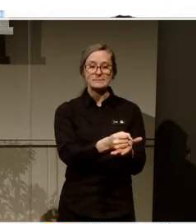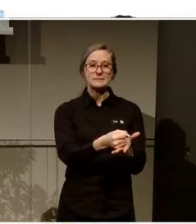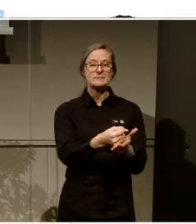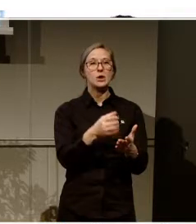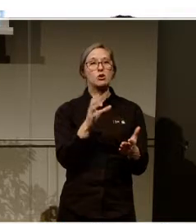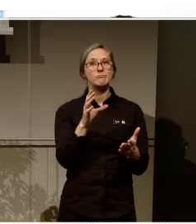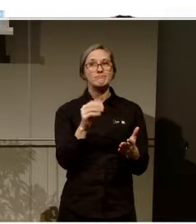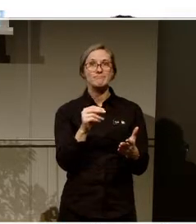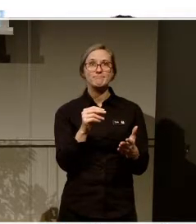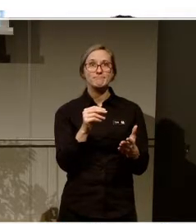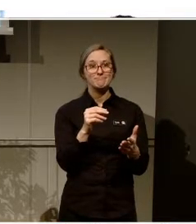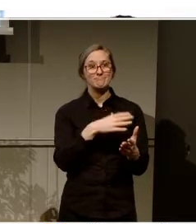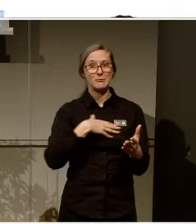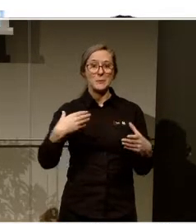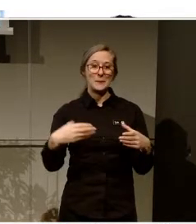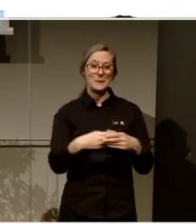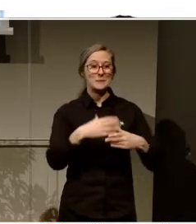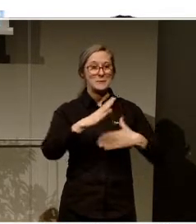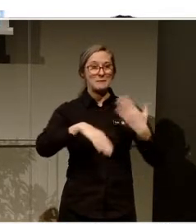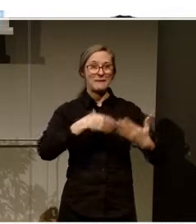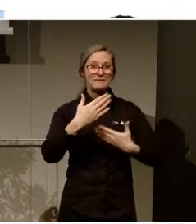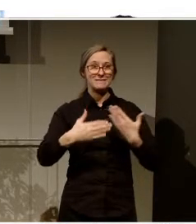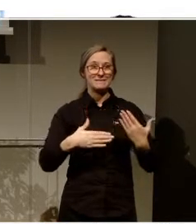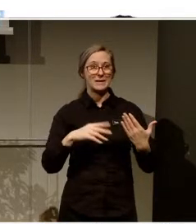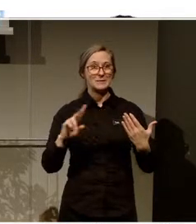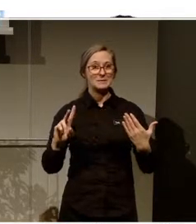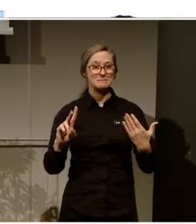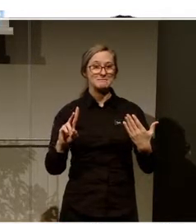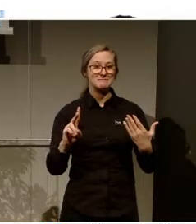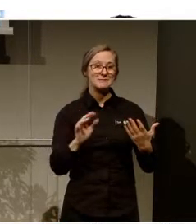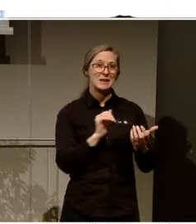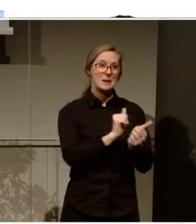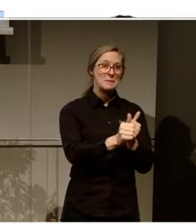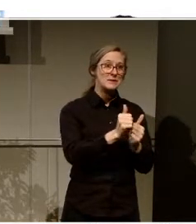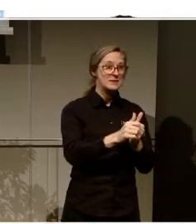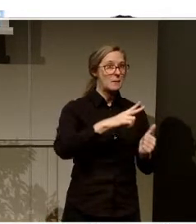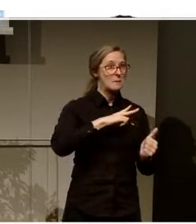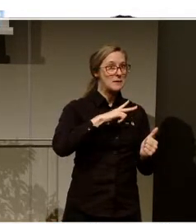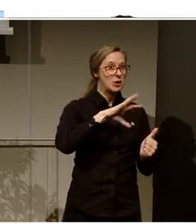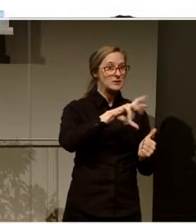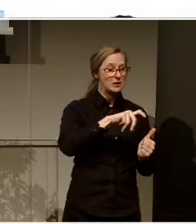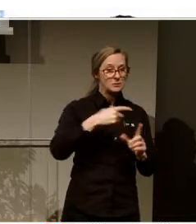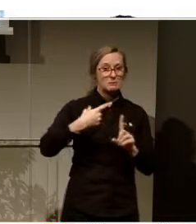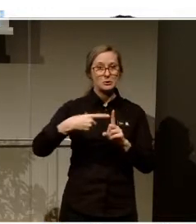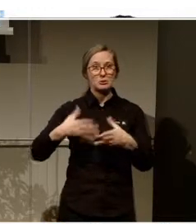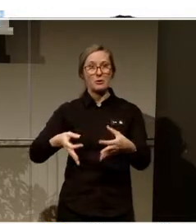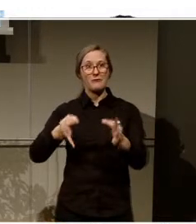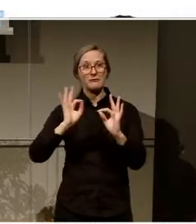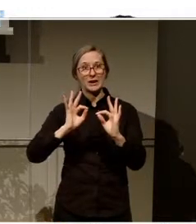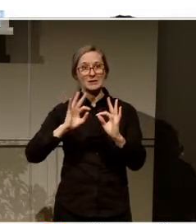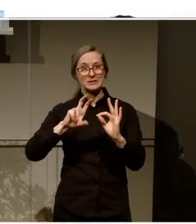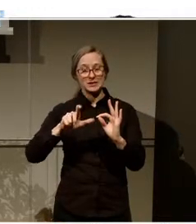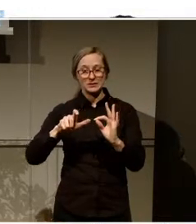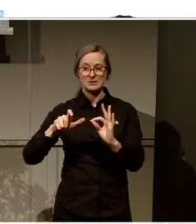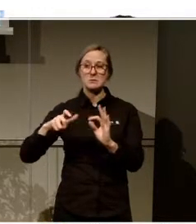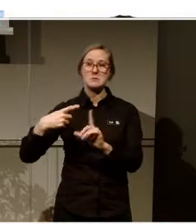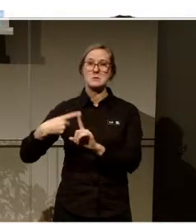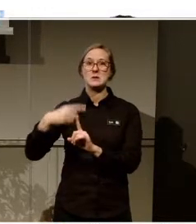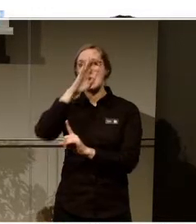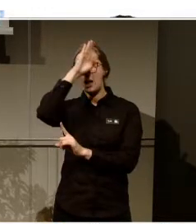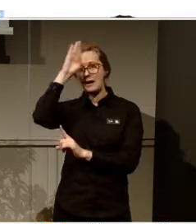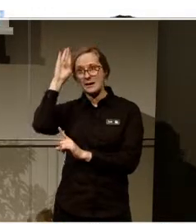Ja, det är en blandad grupp kan man säga som både representerar privat sektor och offentlig sektor och akademin.